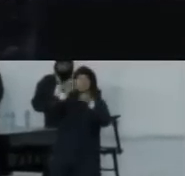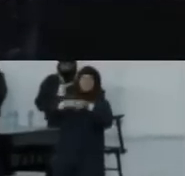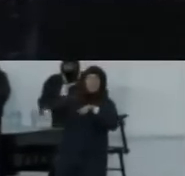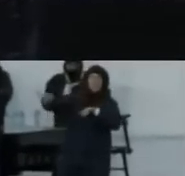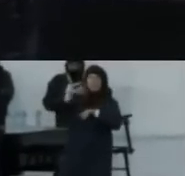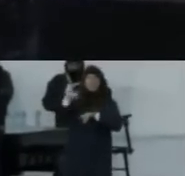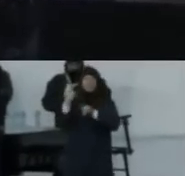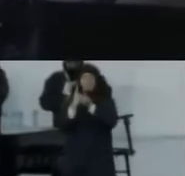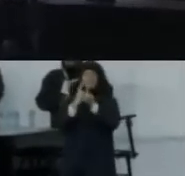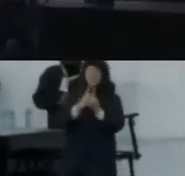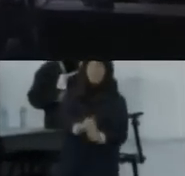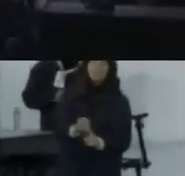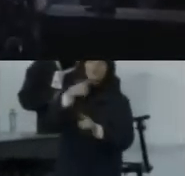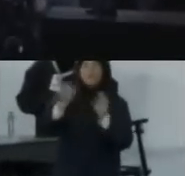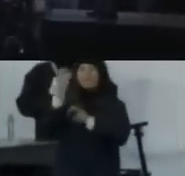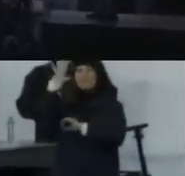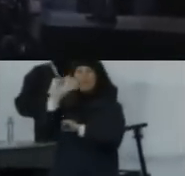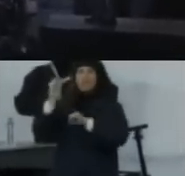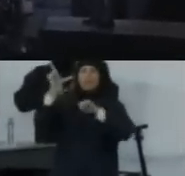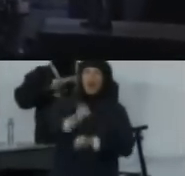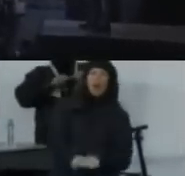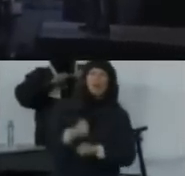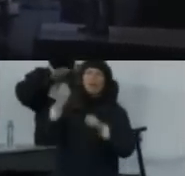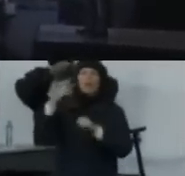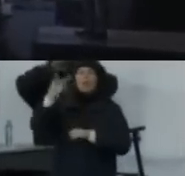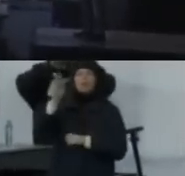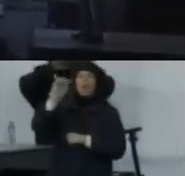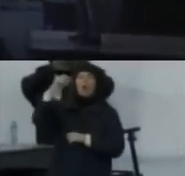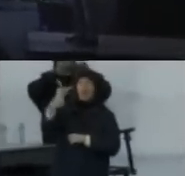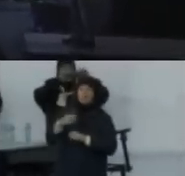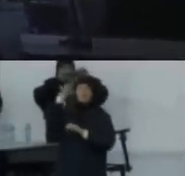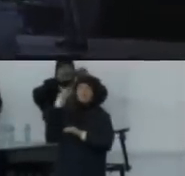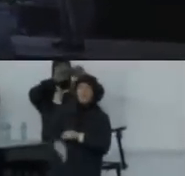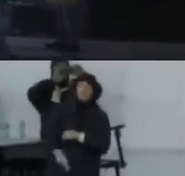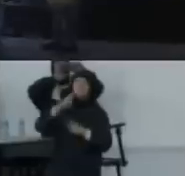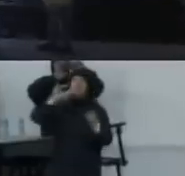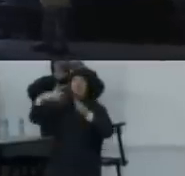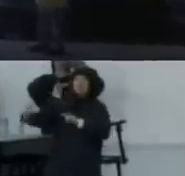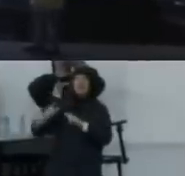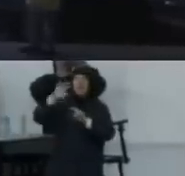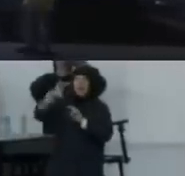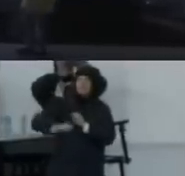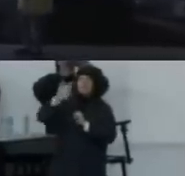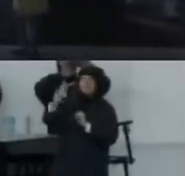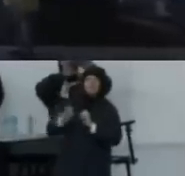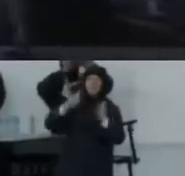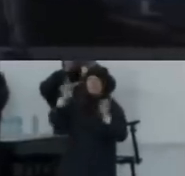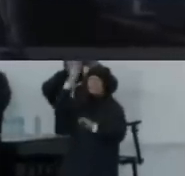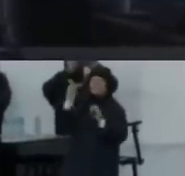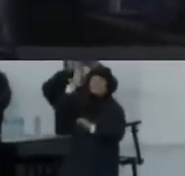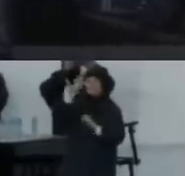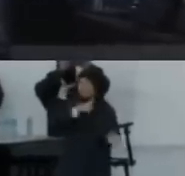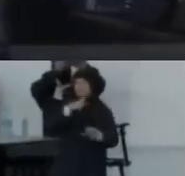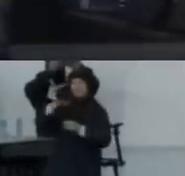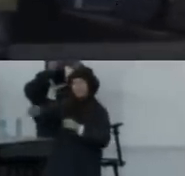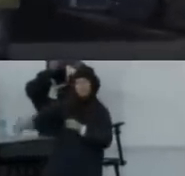inventato tutto, abbiamo inventato le banche, i BOT, i CCT, i debiti, i cognomi, le assicurazioni. Abbiamo inventato tutto e deve